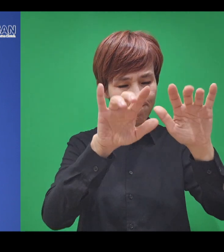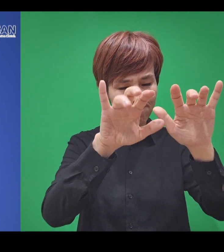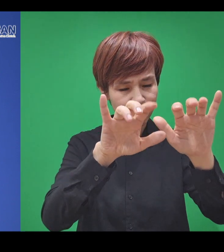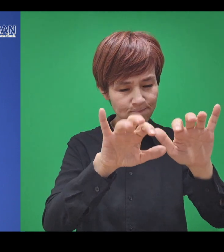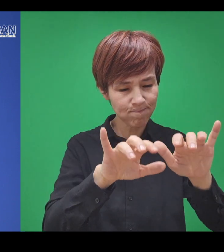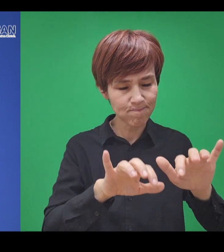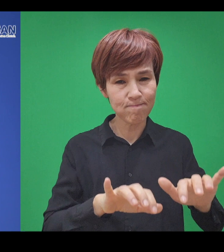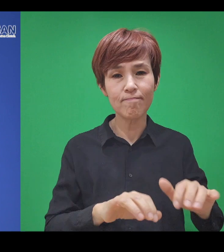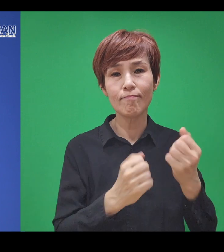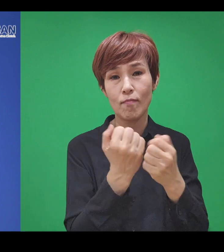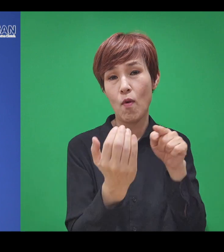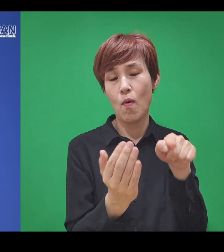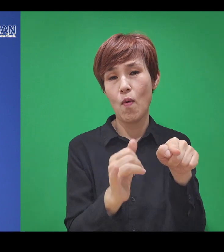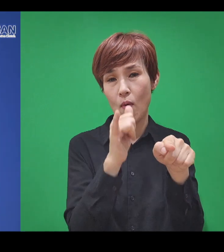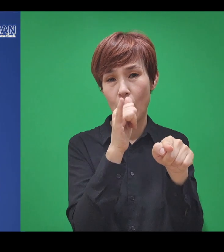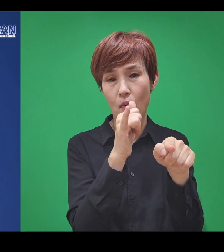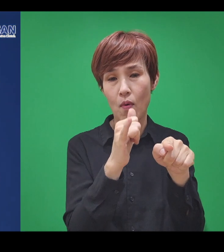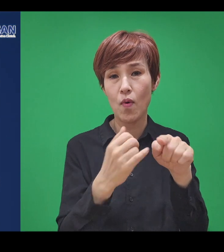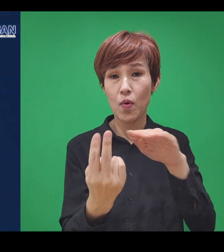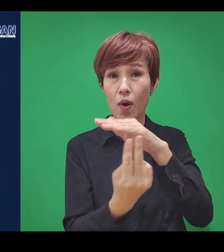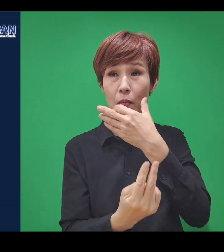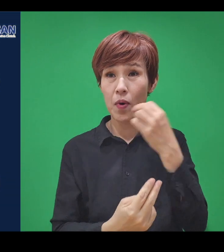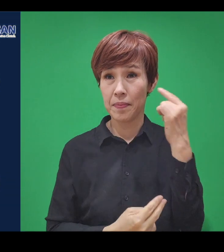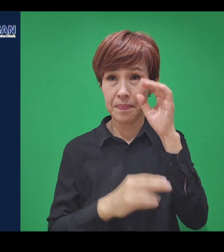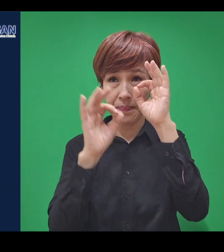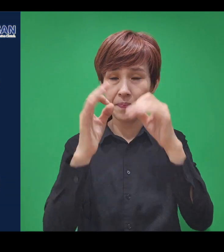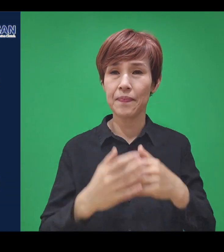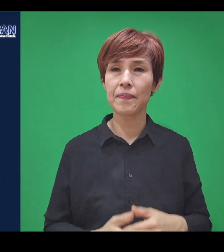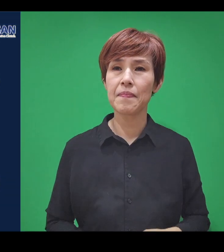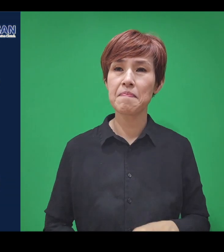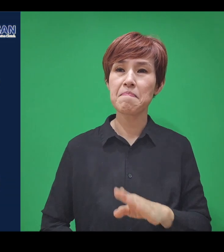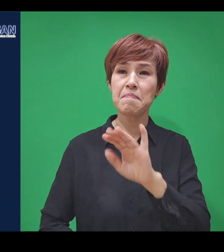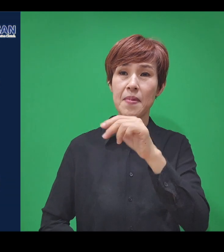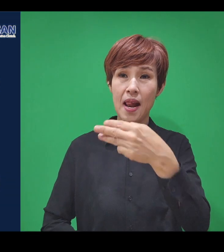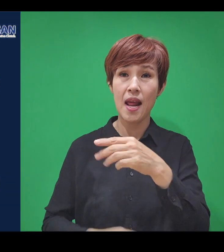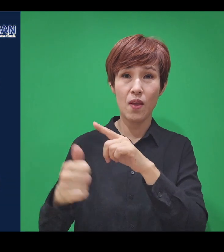길게 설명했는데, 요한복음 확인하시죠. 이에